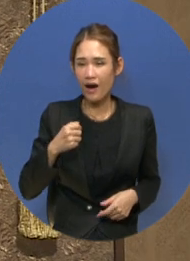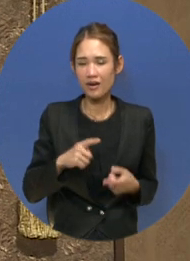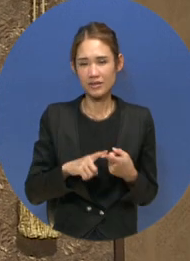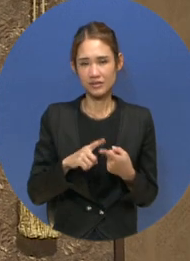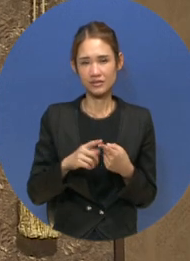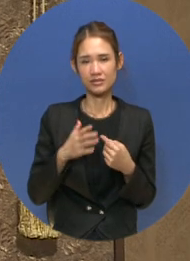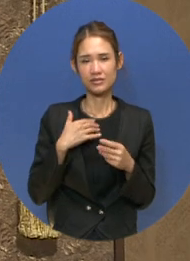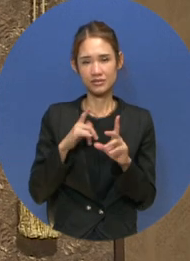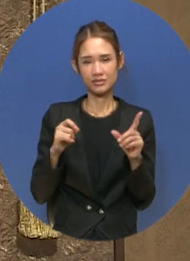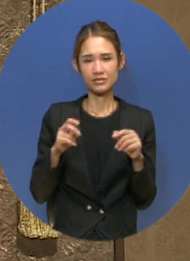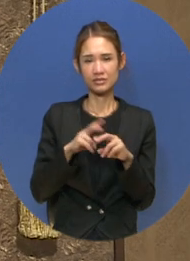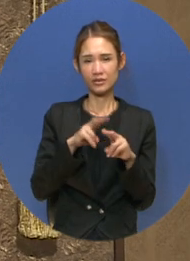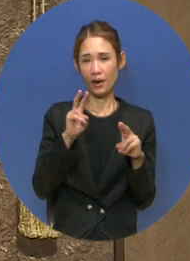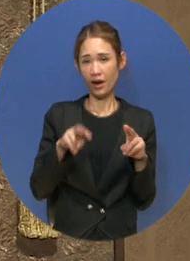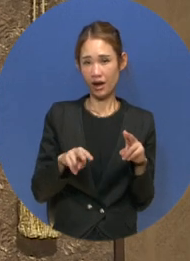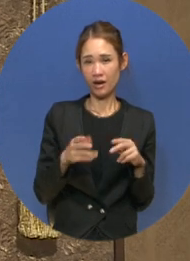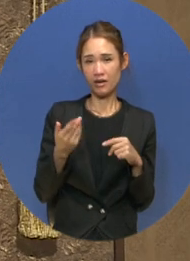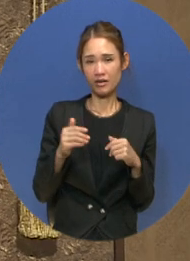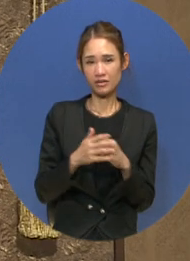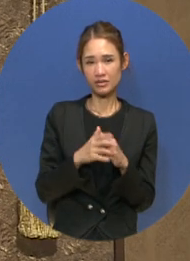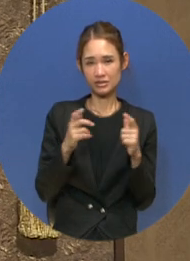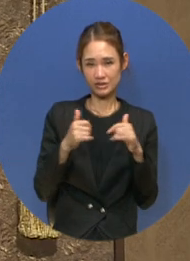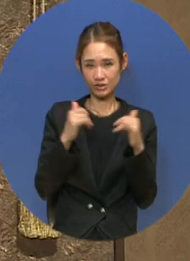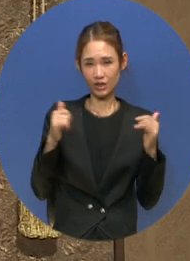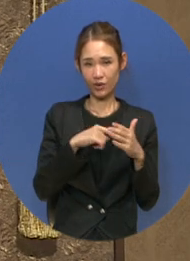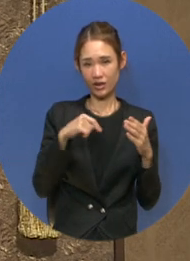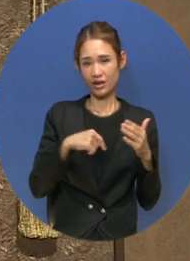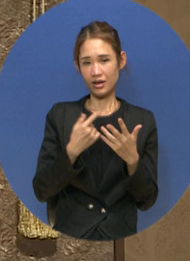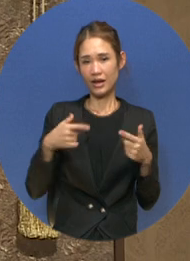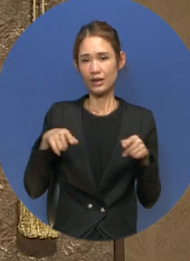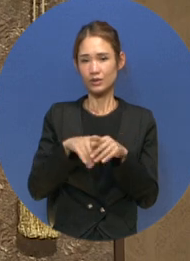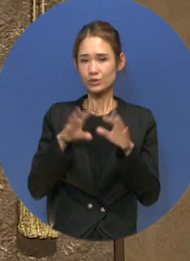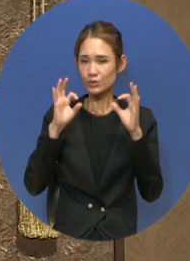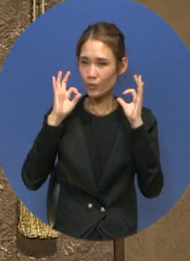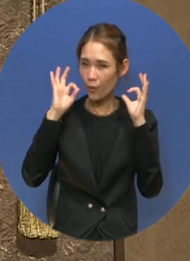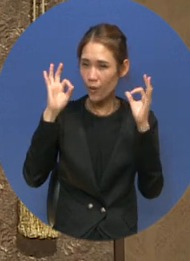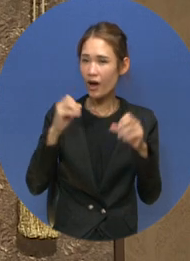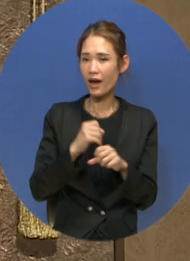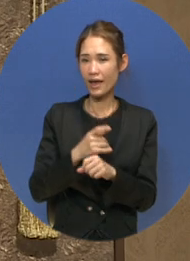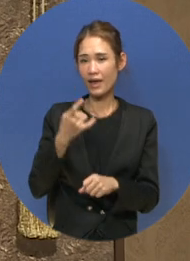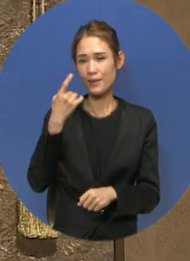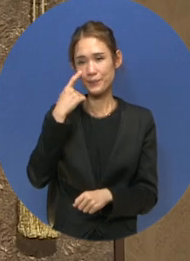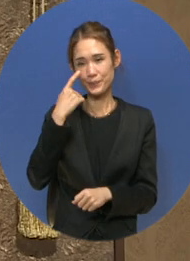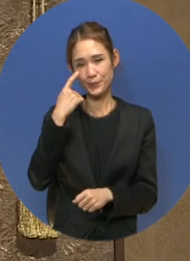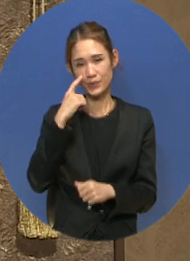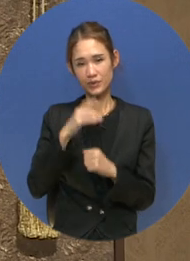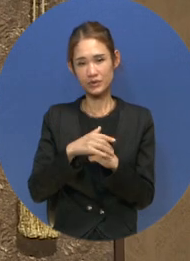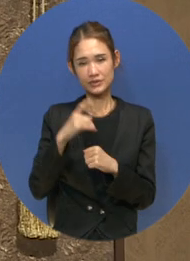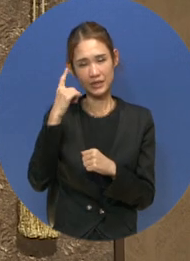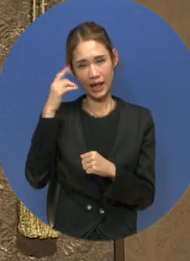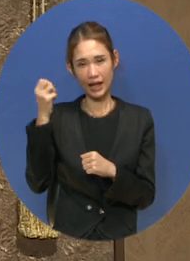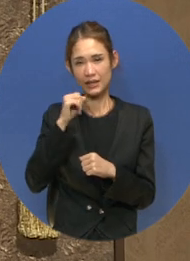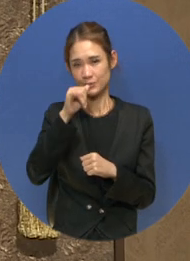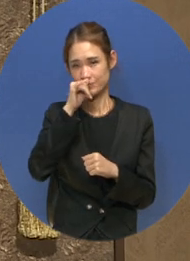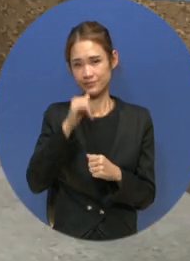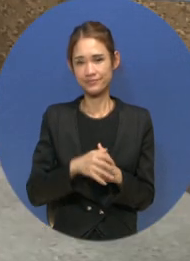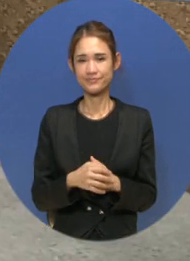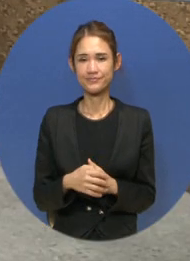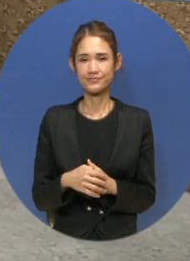부분에 저는 은퇴를 하더라도 지역사회 안에서 함께 노력하겠다 그런 생각을 갖고 있습니다.